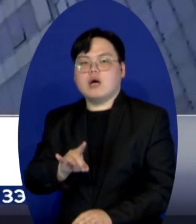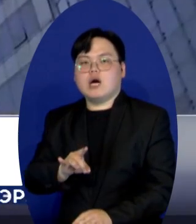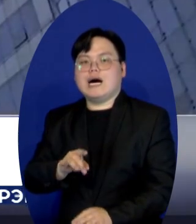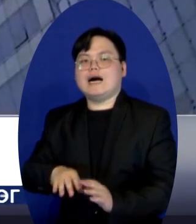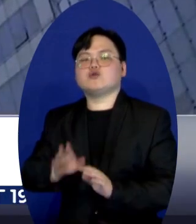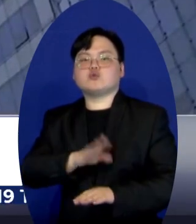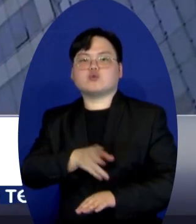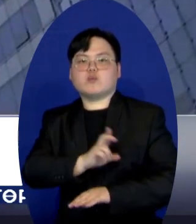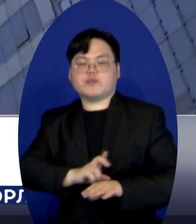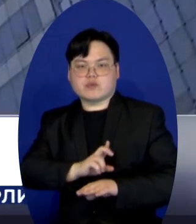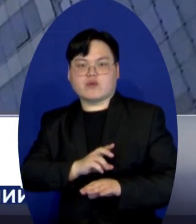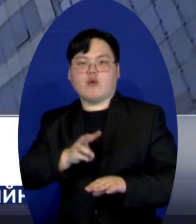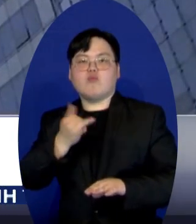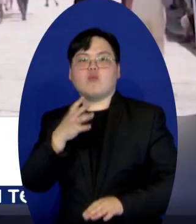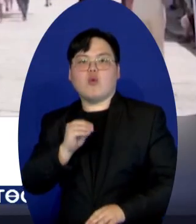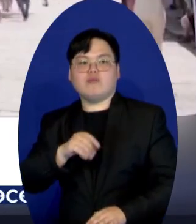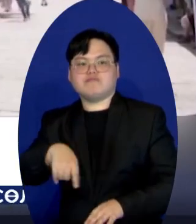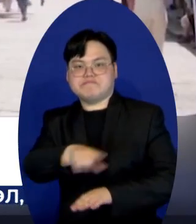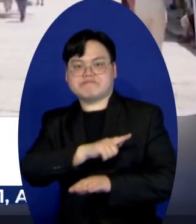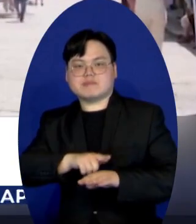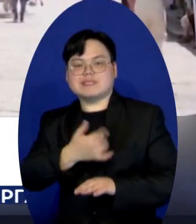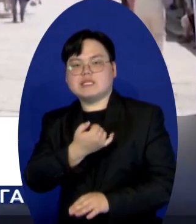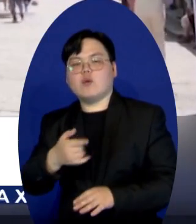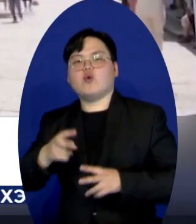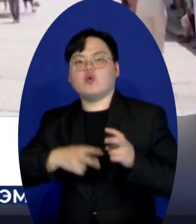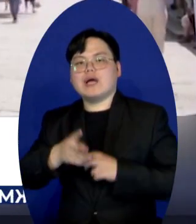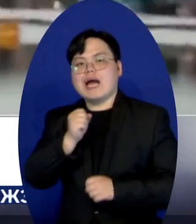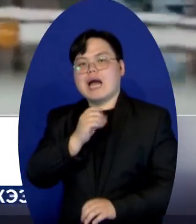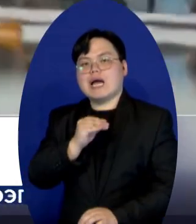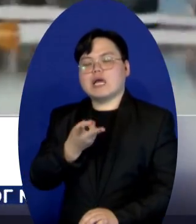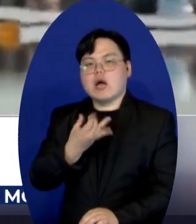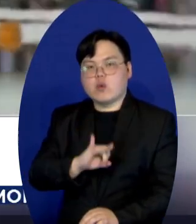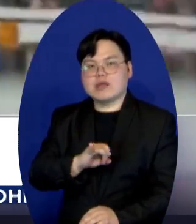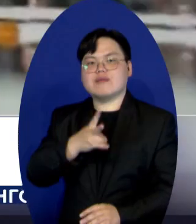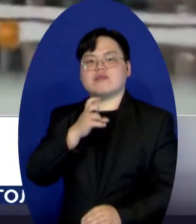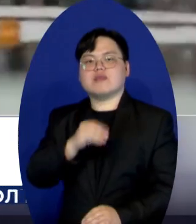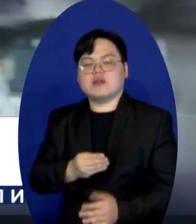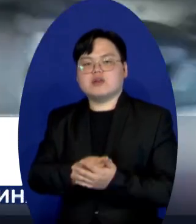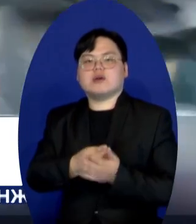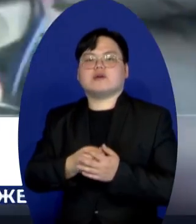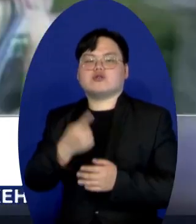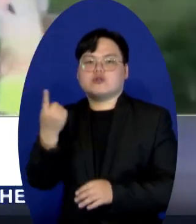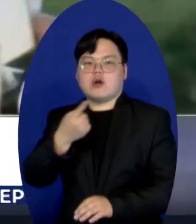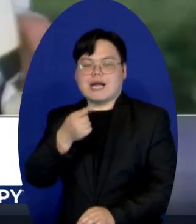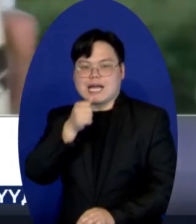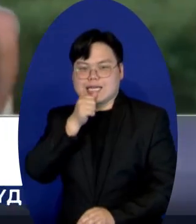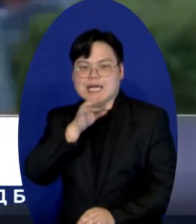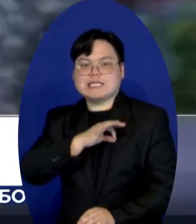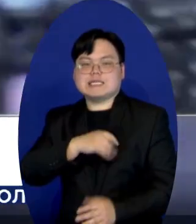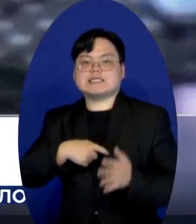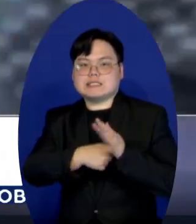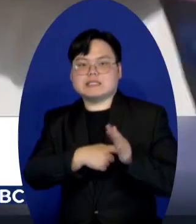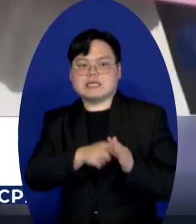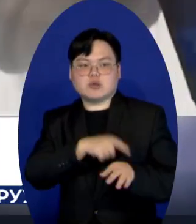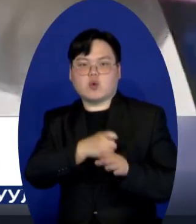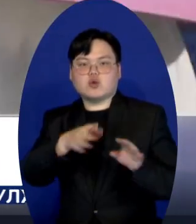бүсийн Zensu, Chizian мужид дах зарим үйлдвэр аж ахуйн нэгжүүдэд мөн ажил цахилгаанаар хязгаарлах аргамжаа авсан байна. Энэ хязгаарлалтын хугацааг